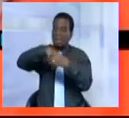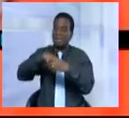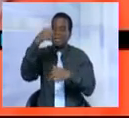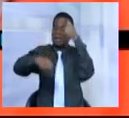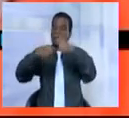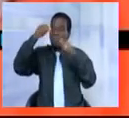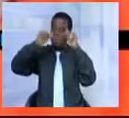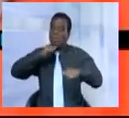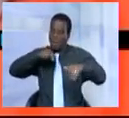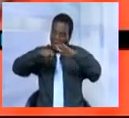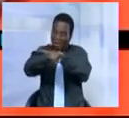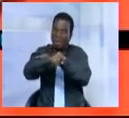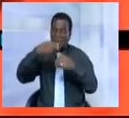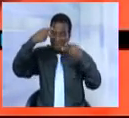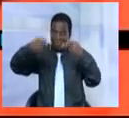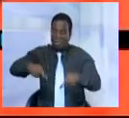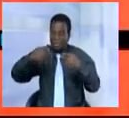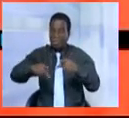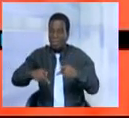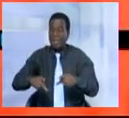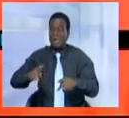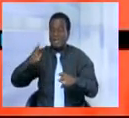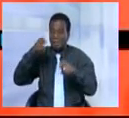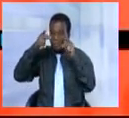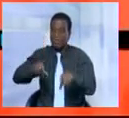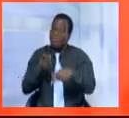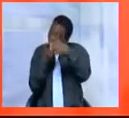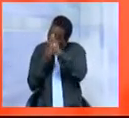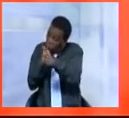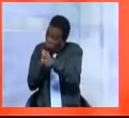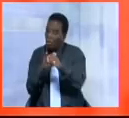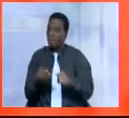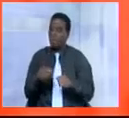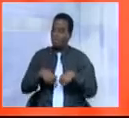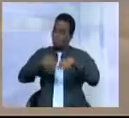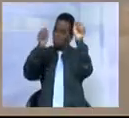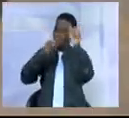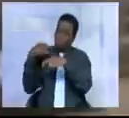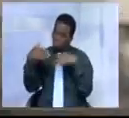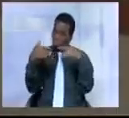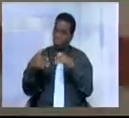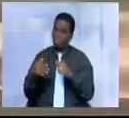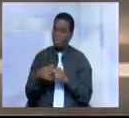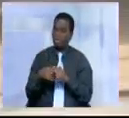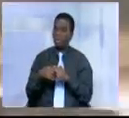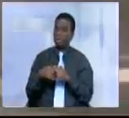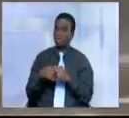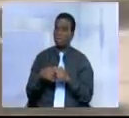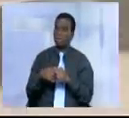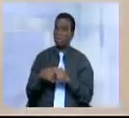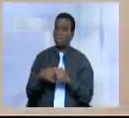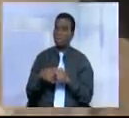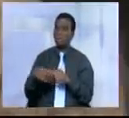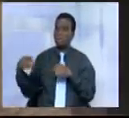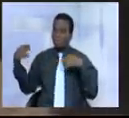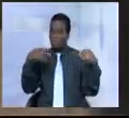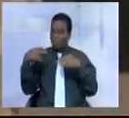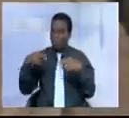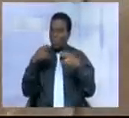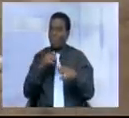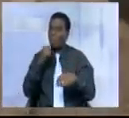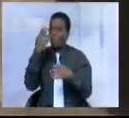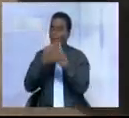pouvons entrer en raison de la présence d'éléments armés et de la poursuite des combats. La confrontation en cours dans l'ouest n'a